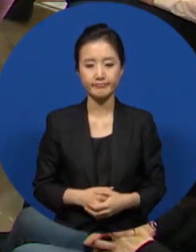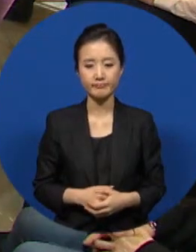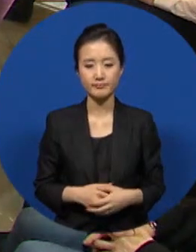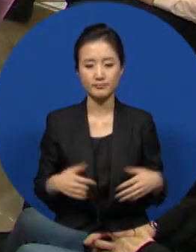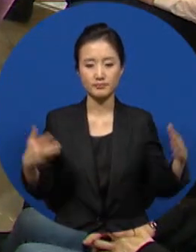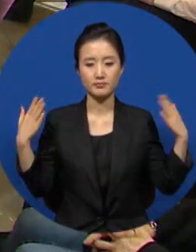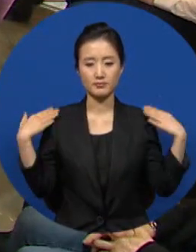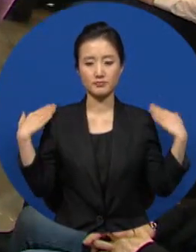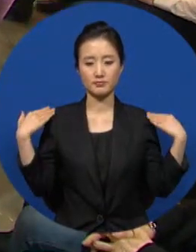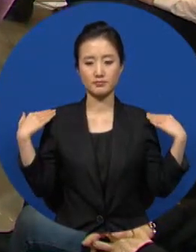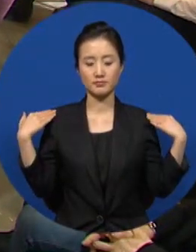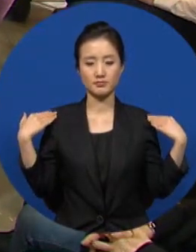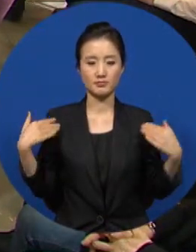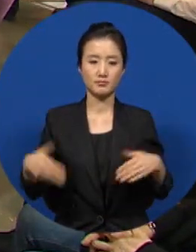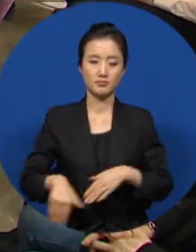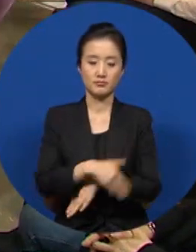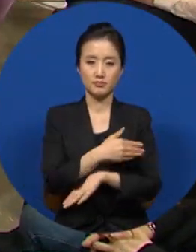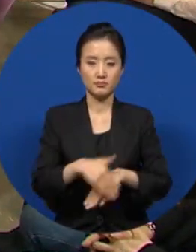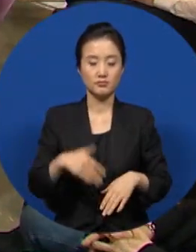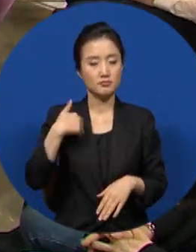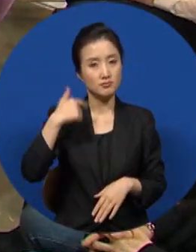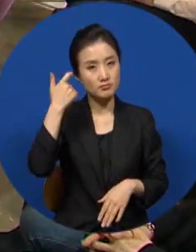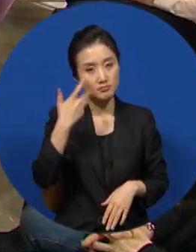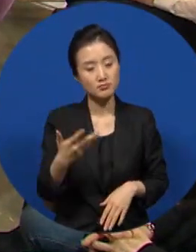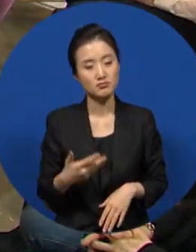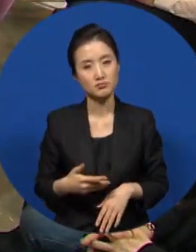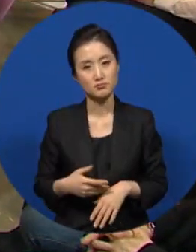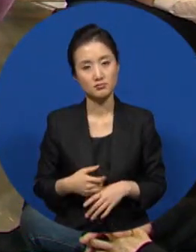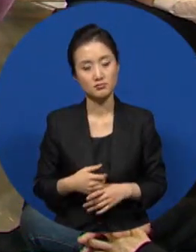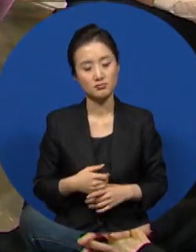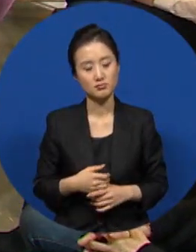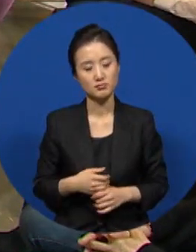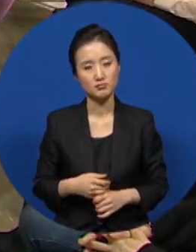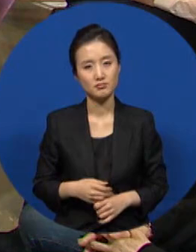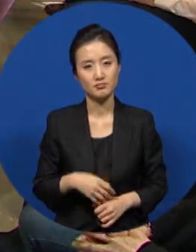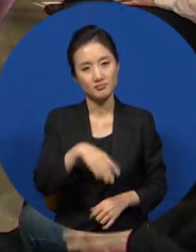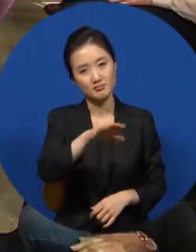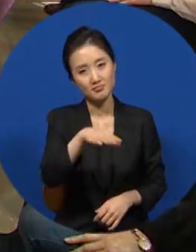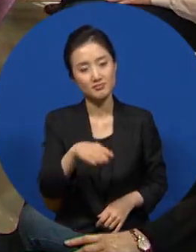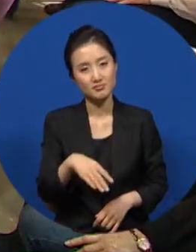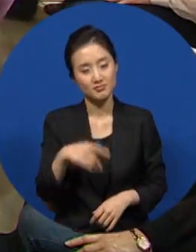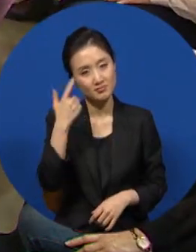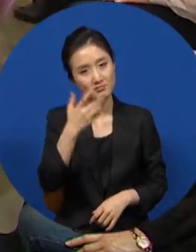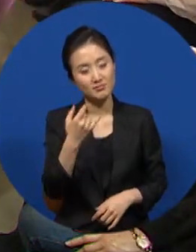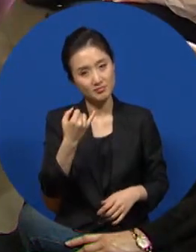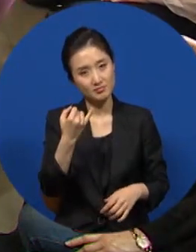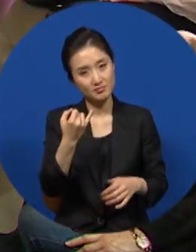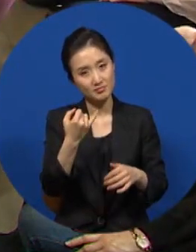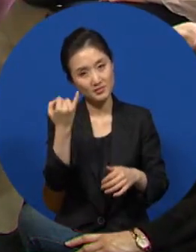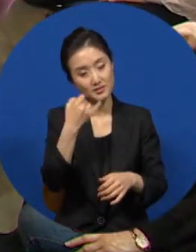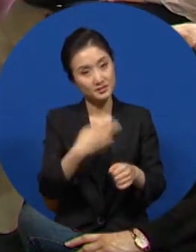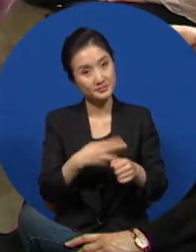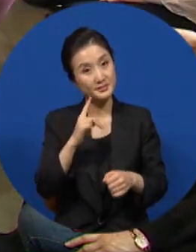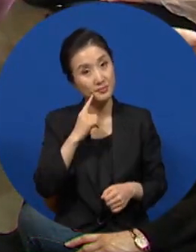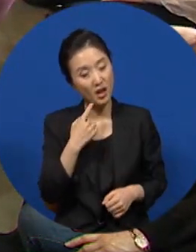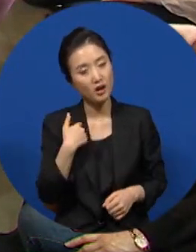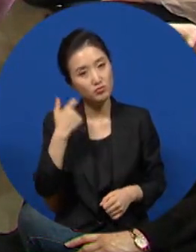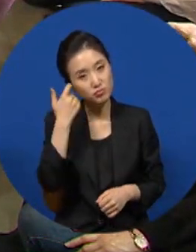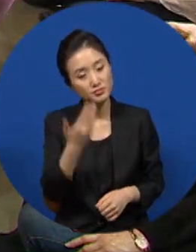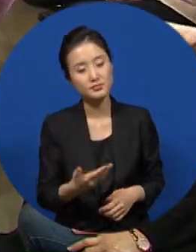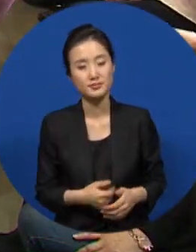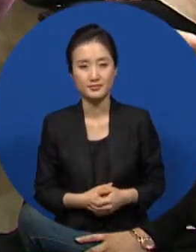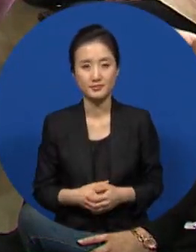학교를 이제 항상 올라갈 때마다 물어봐요. 여 선생님이면 이쁘냐? 얘가 이번에 큰애가 이제 이번에 수능을